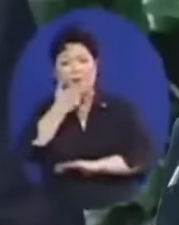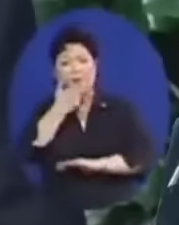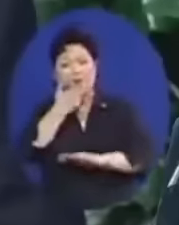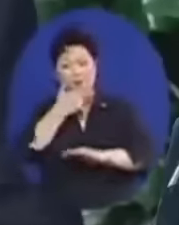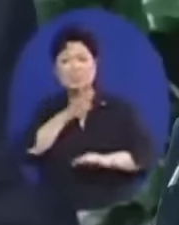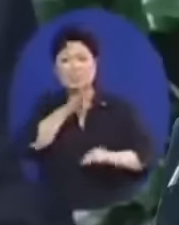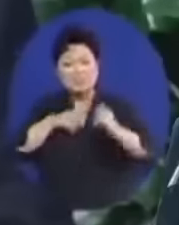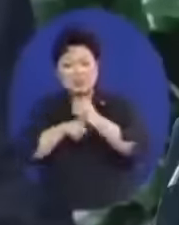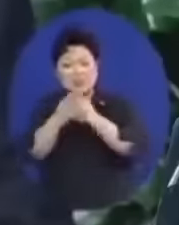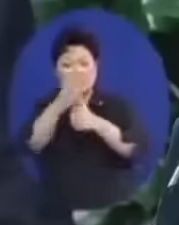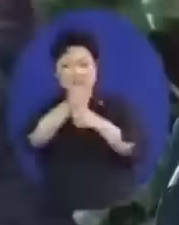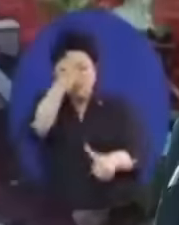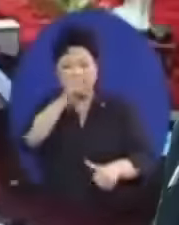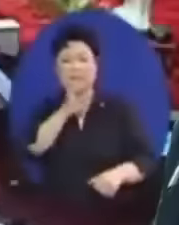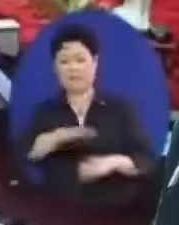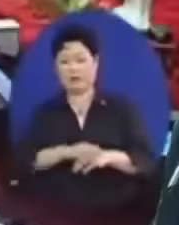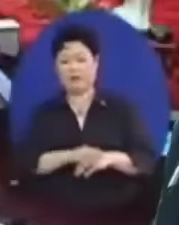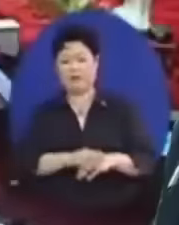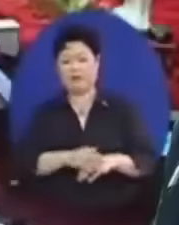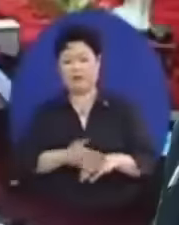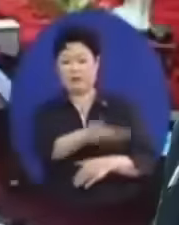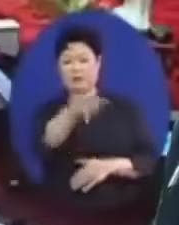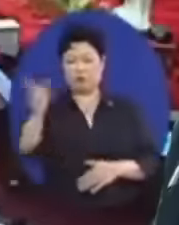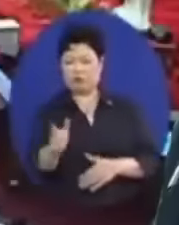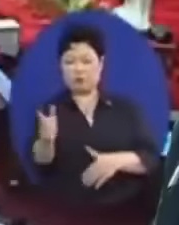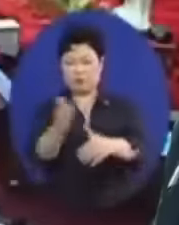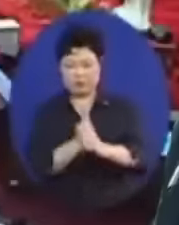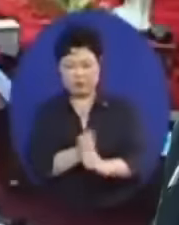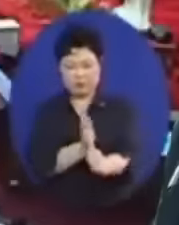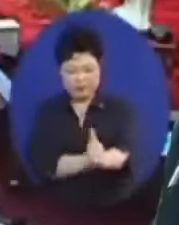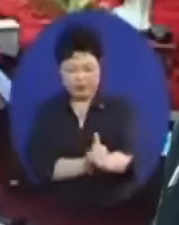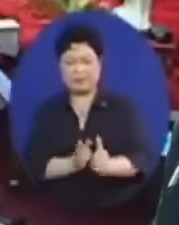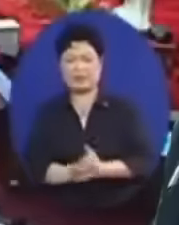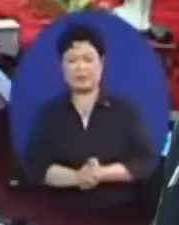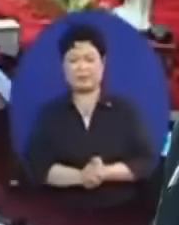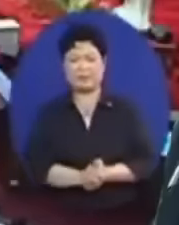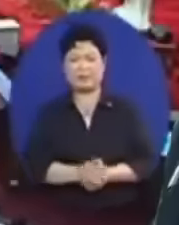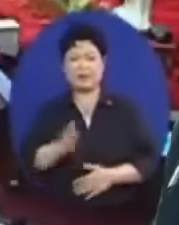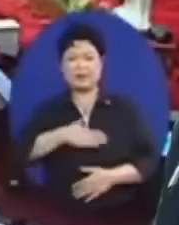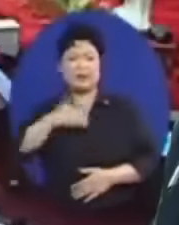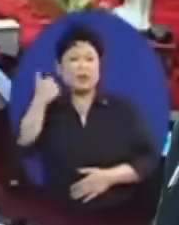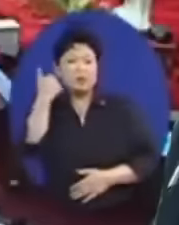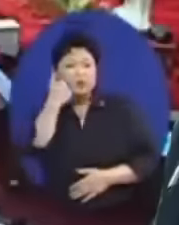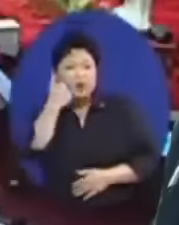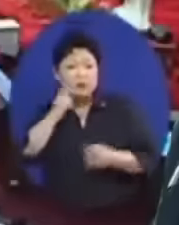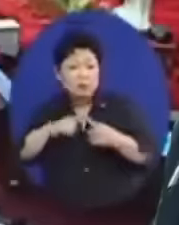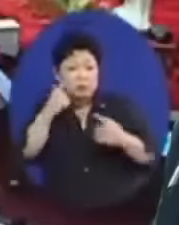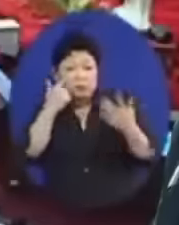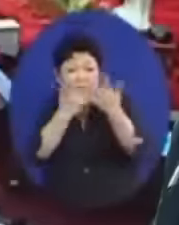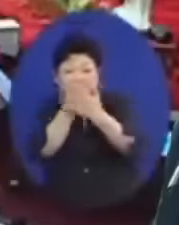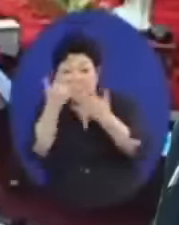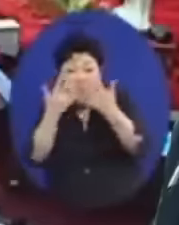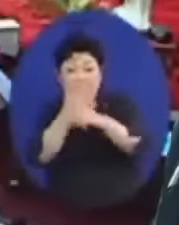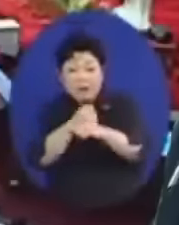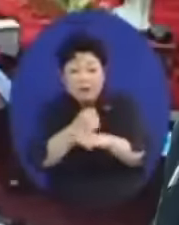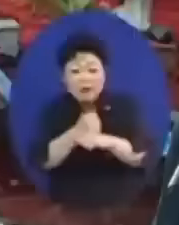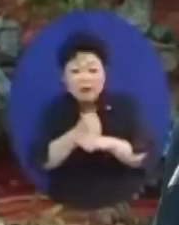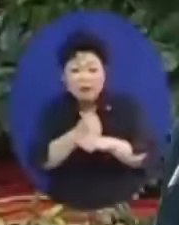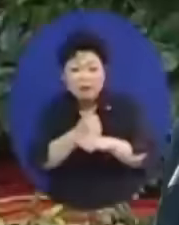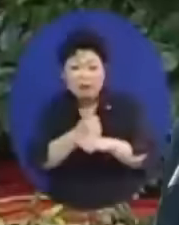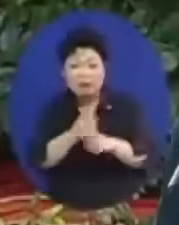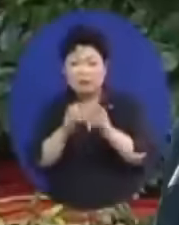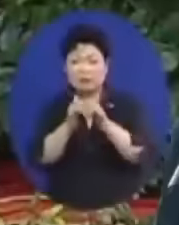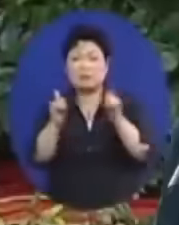안 되는 것입니다. 여러분은 그것을 굳세게 붙잡으십시오. 정체성이 불확실하여 정체성이